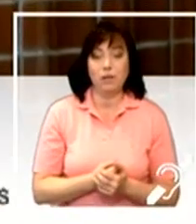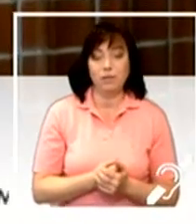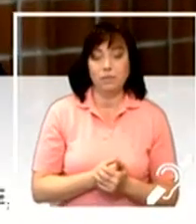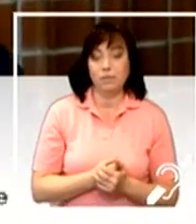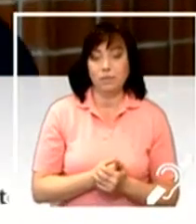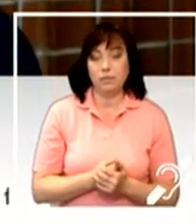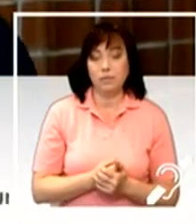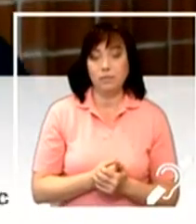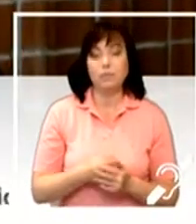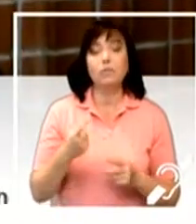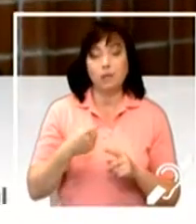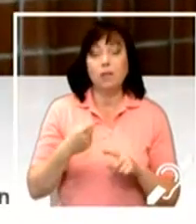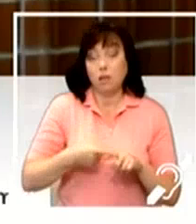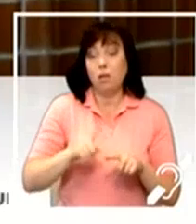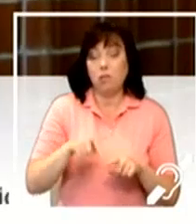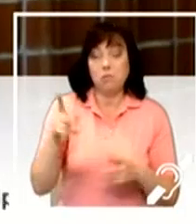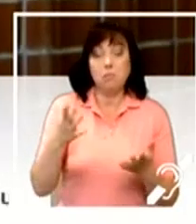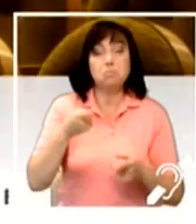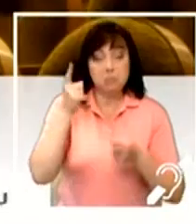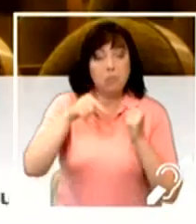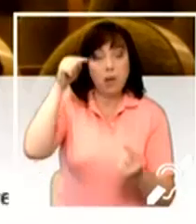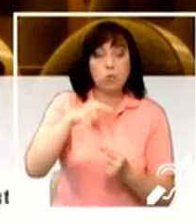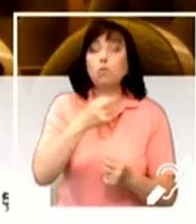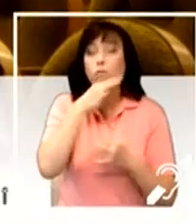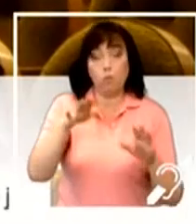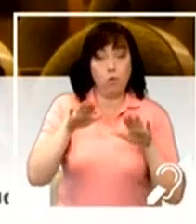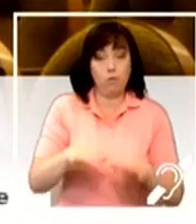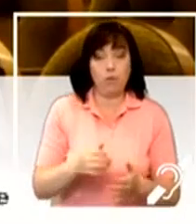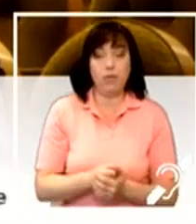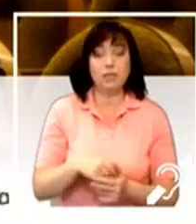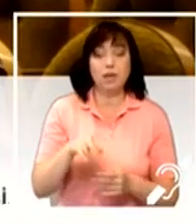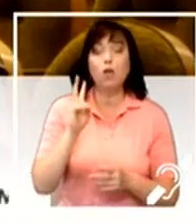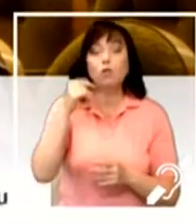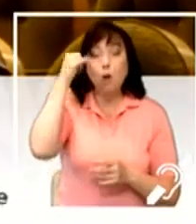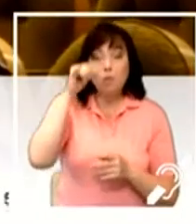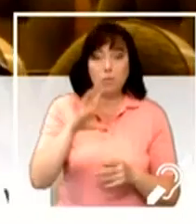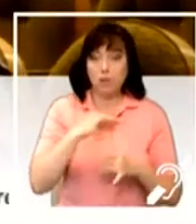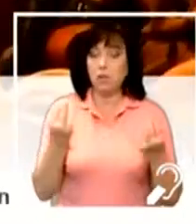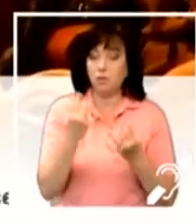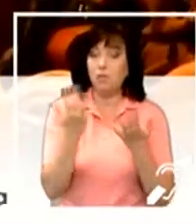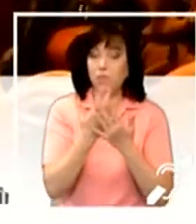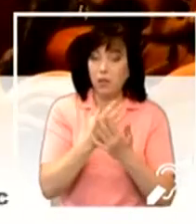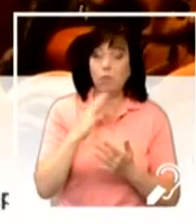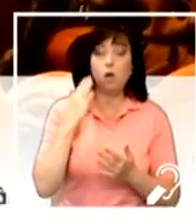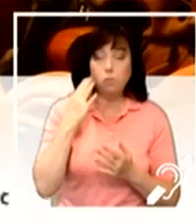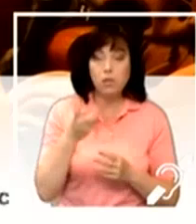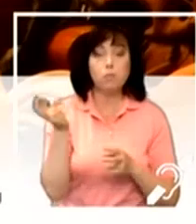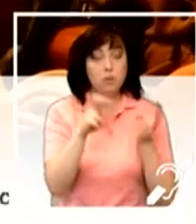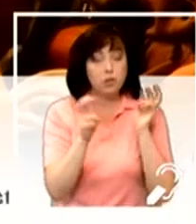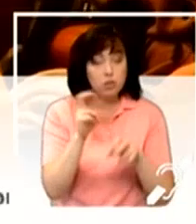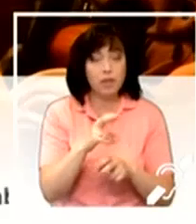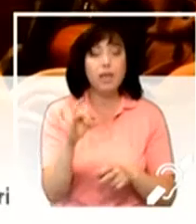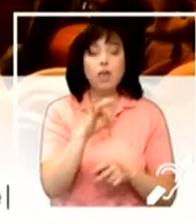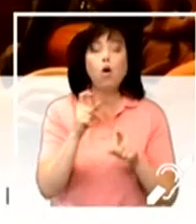alte calcule. Asta este valabil, cred că, peste tot. Cinefilii din Bălți au fost interesați de filmul românesc și mai ales